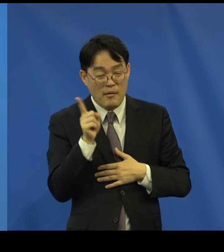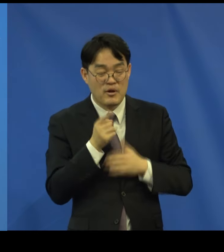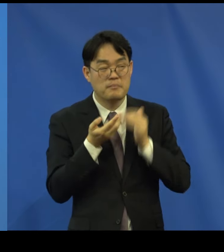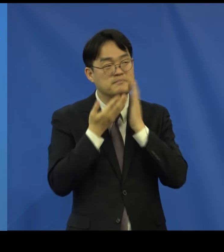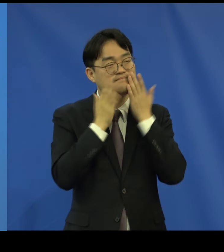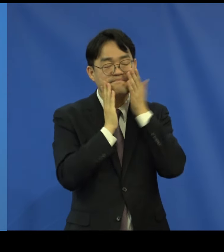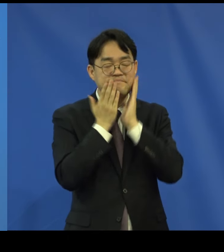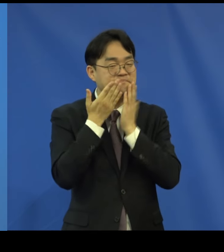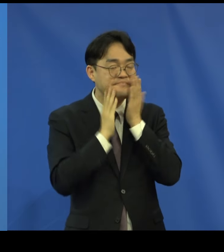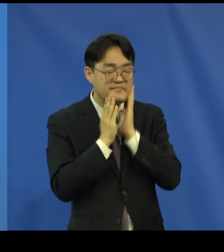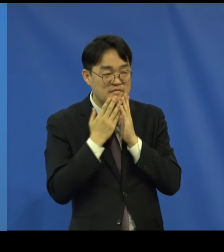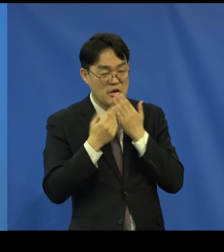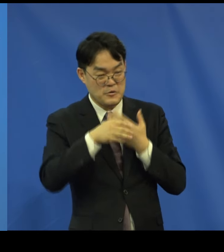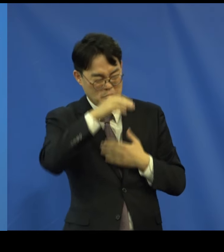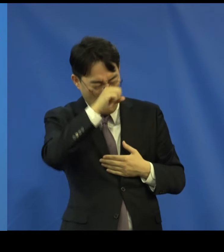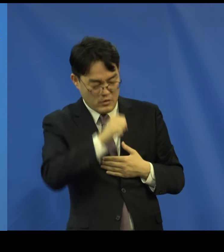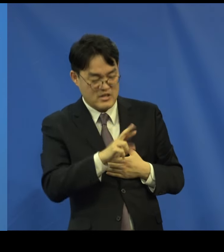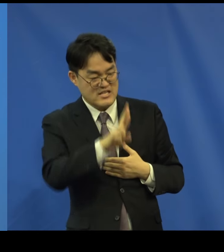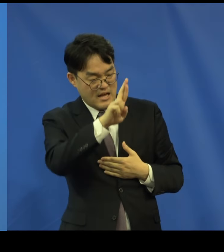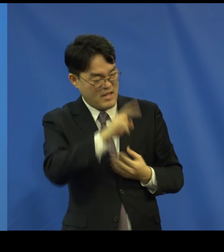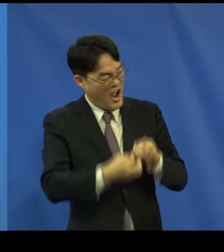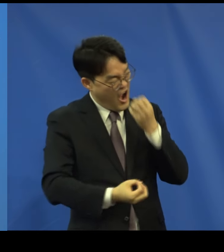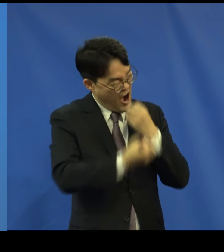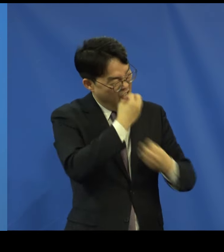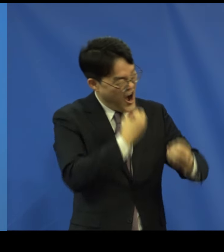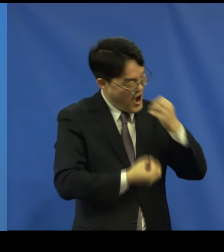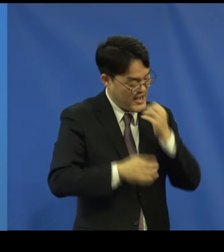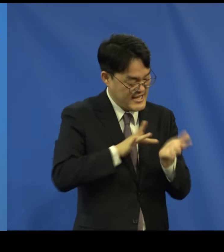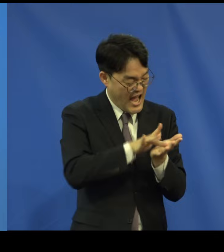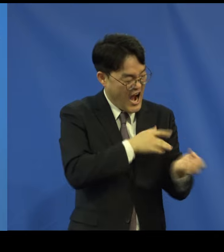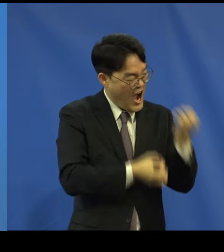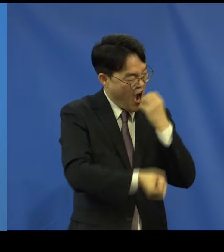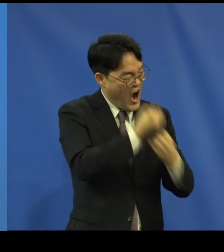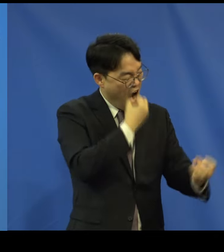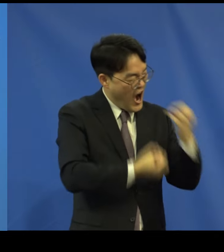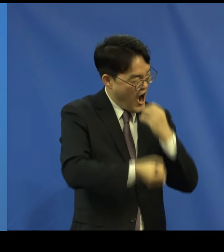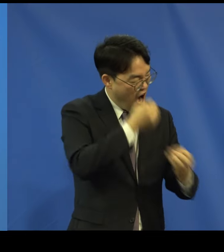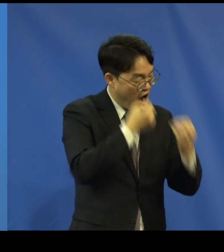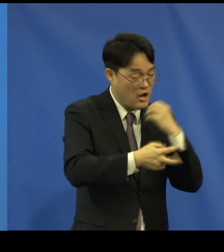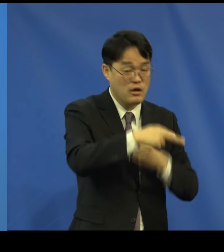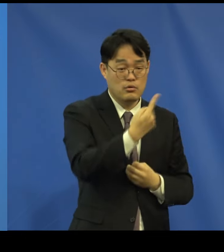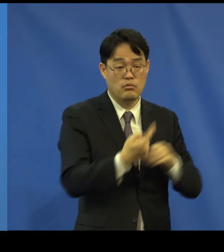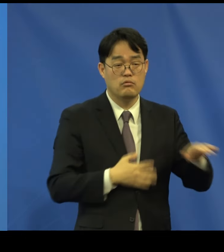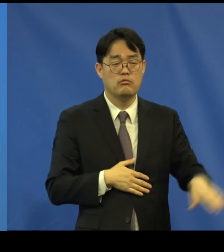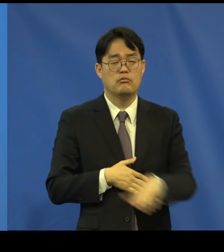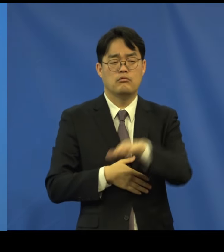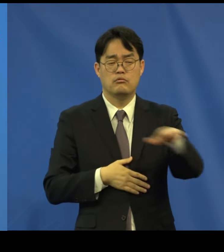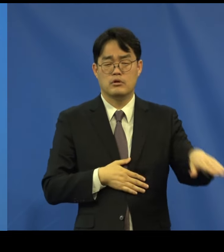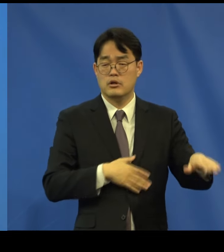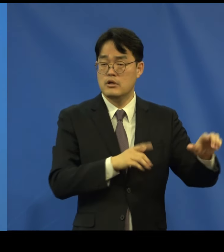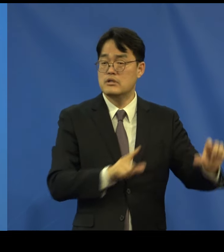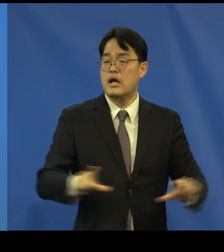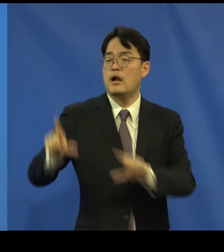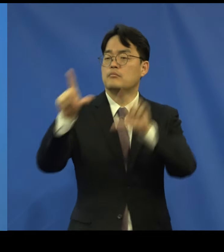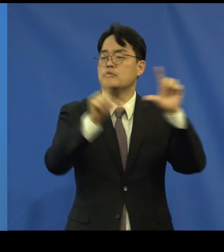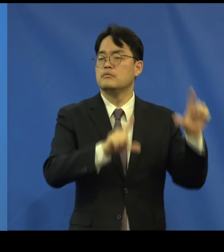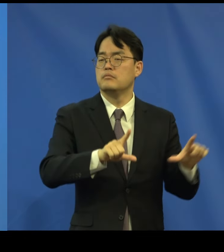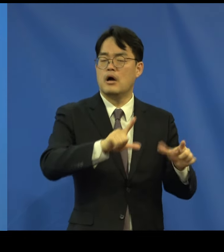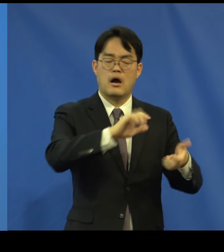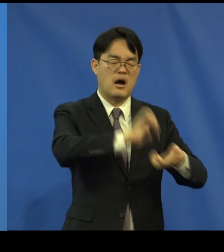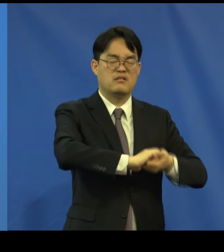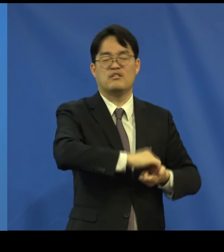아무리 좋은 거를 먹어도 우리의 몸은 인트림, 임시예요. 무너지는 날이